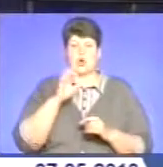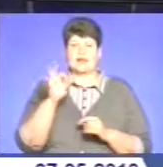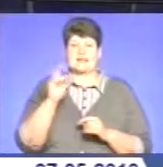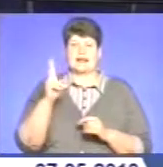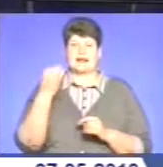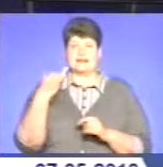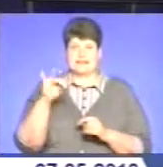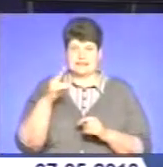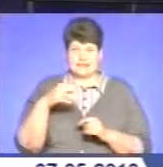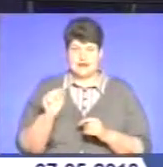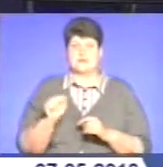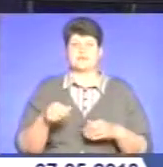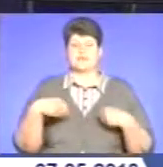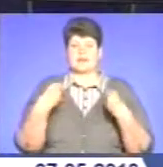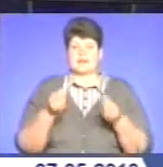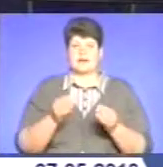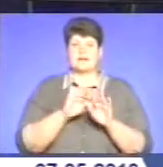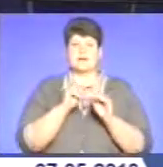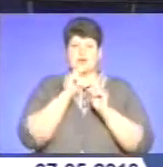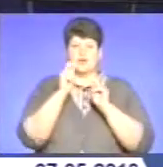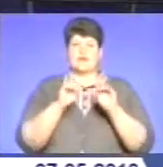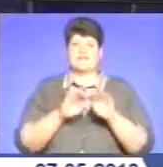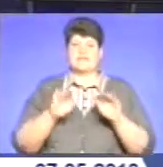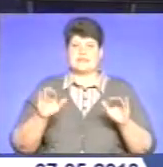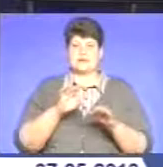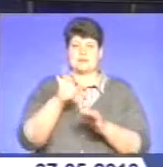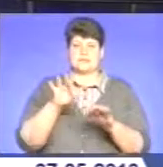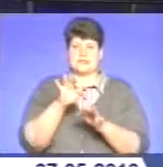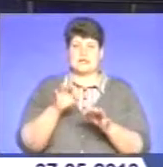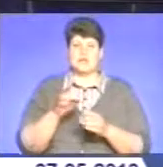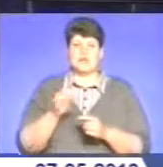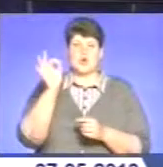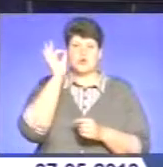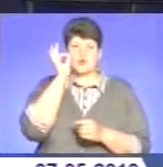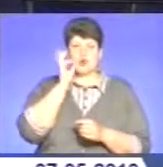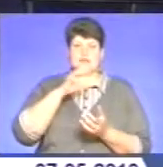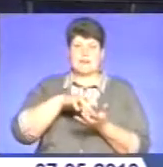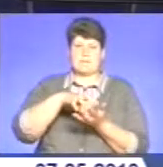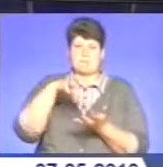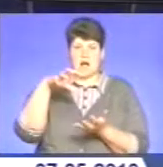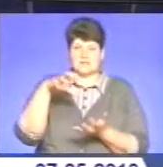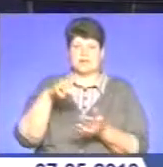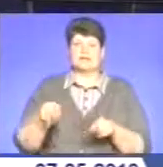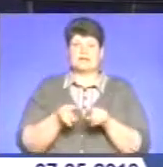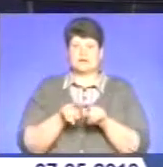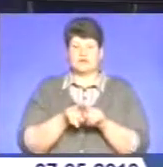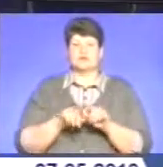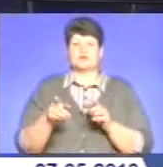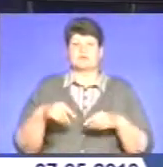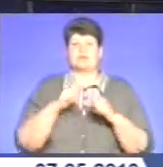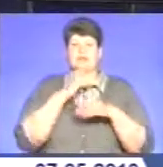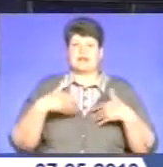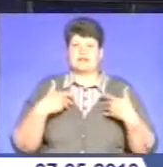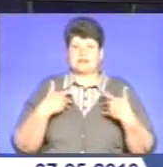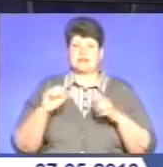дітям, позбавленим батьківського піклування, та дітям-сиротам солодкі пасочки. Привітав дітей з Великоднем керуючий Тернопільської